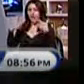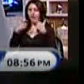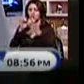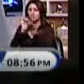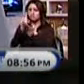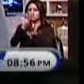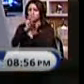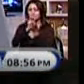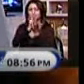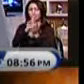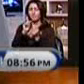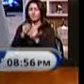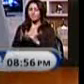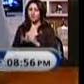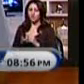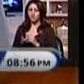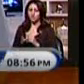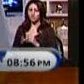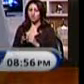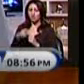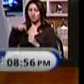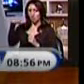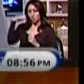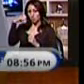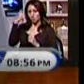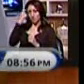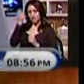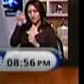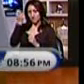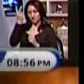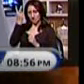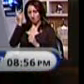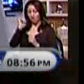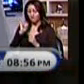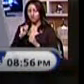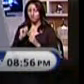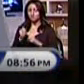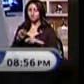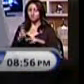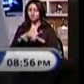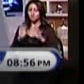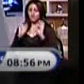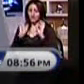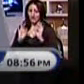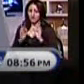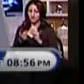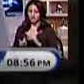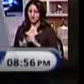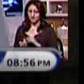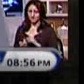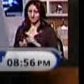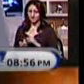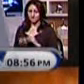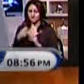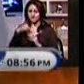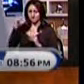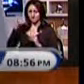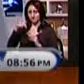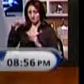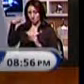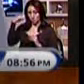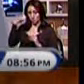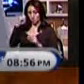هناك ملاحظات على اداء وزارة الثقافة، لو افترضنا، هل دي الطريقة؟ يعني انا دلوقتي انا مسكت وزارة